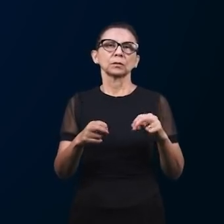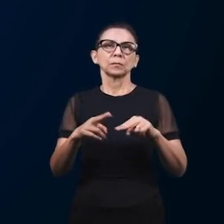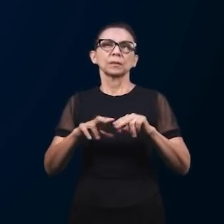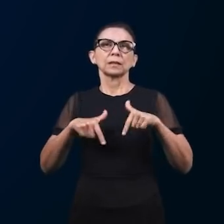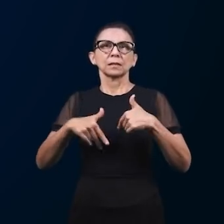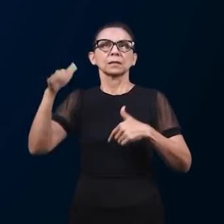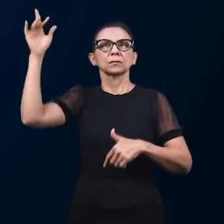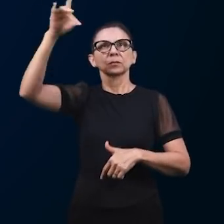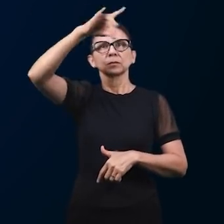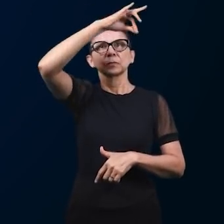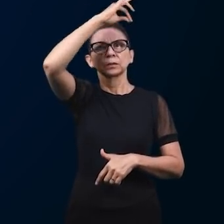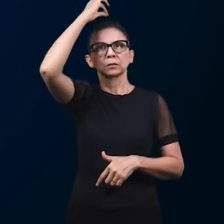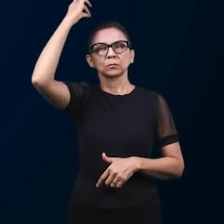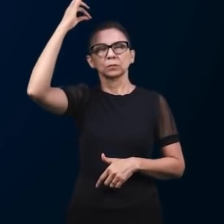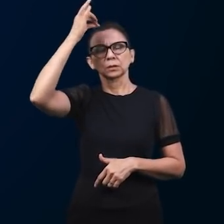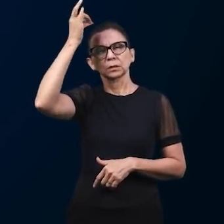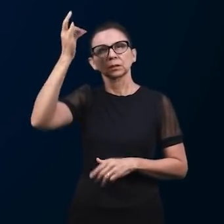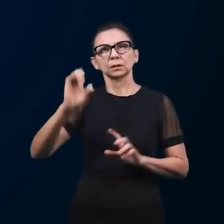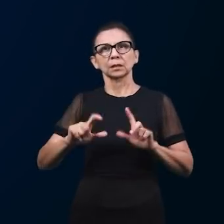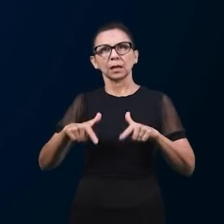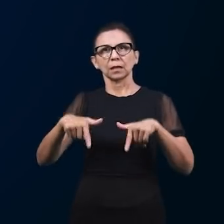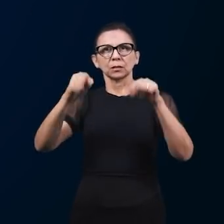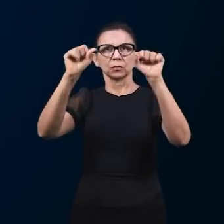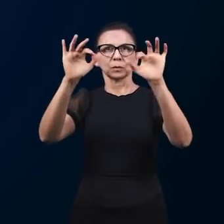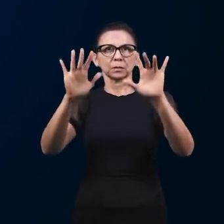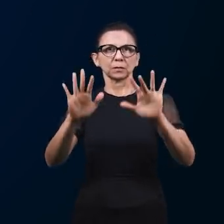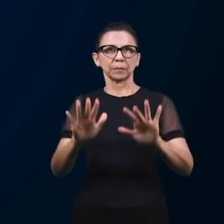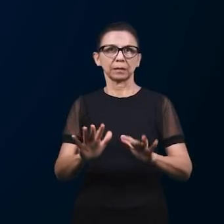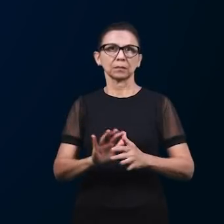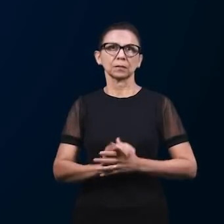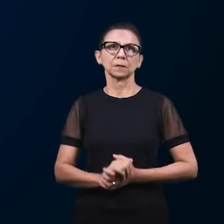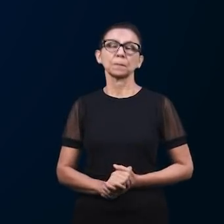ånd vil gjøre, og hvordan Den hellige ånd vil velsigne oss denne uka.